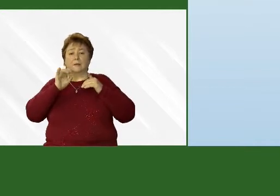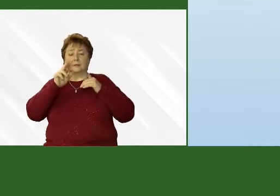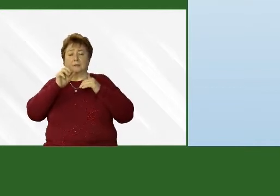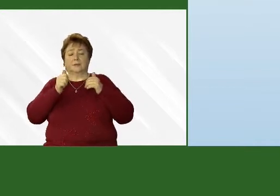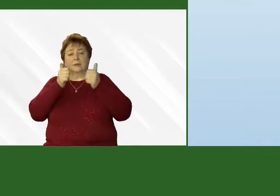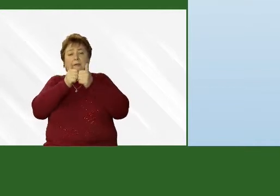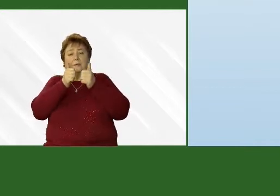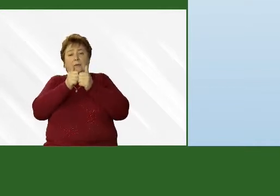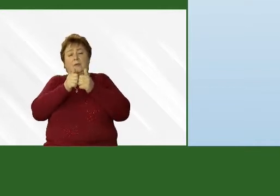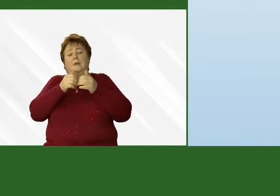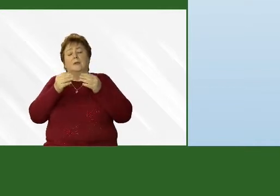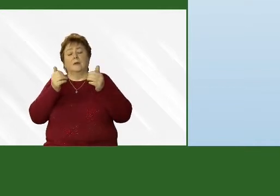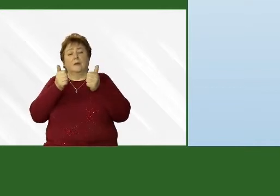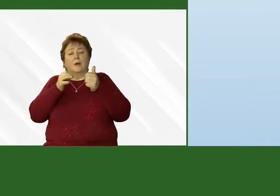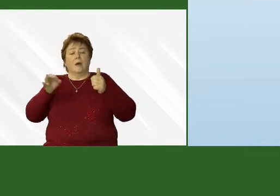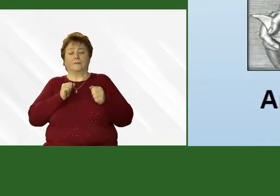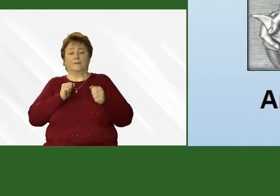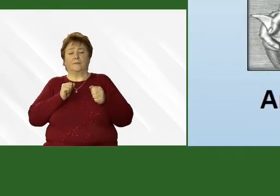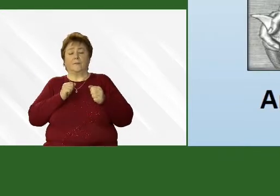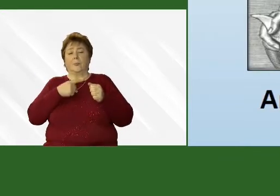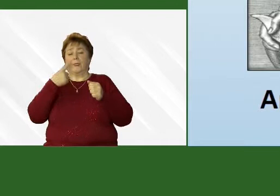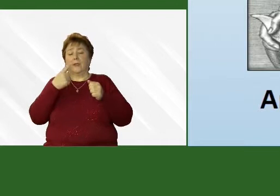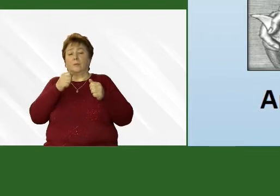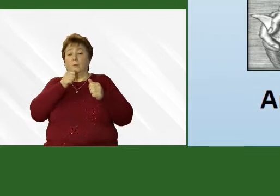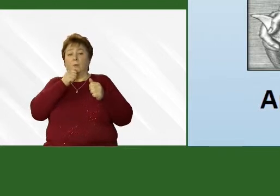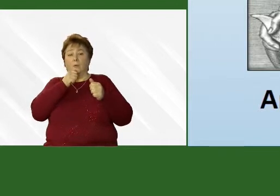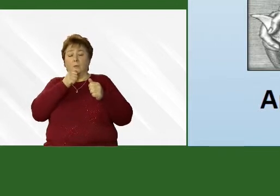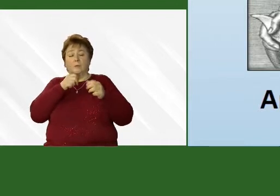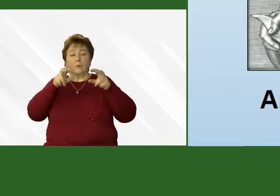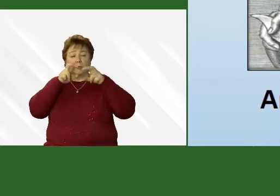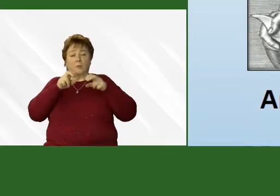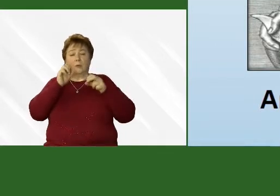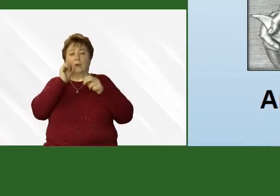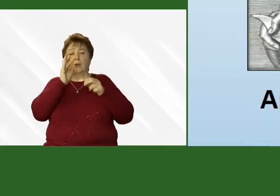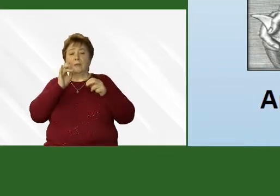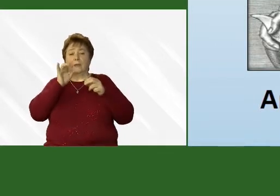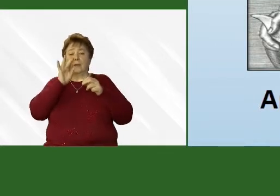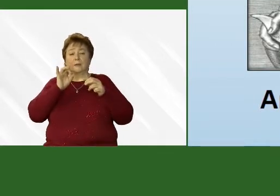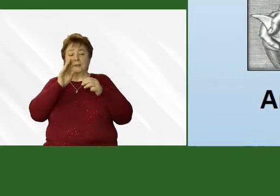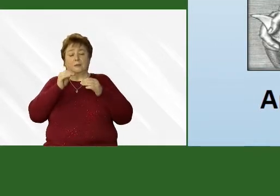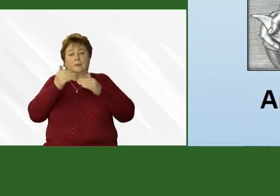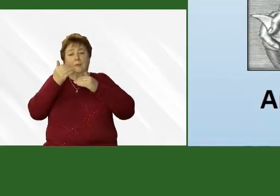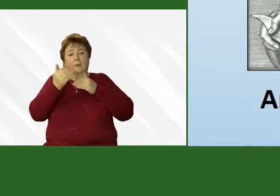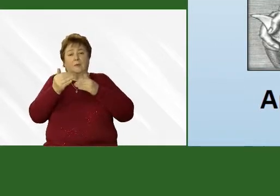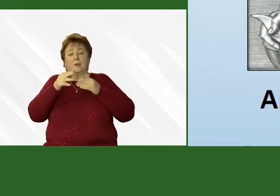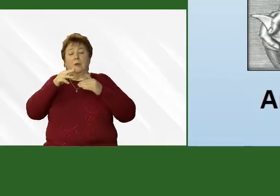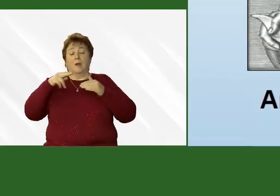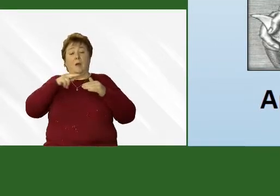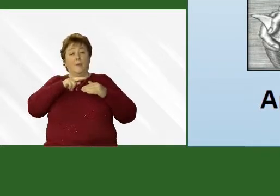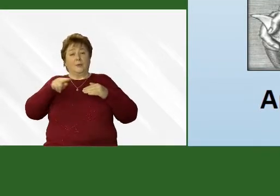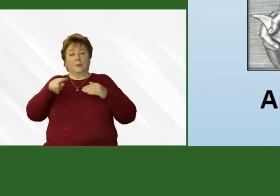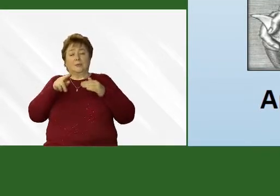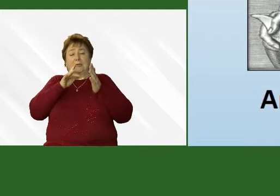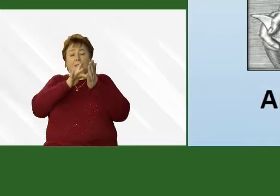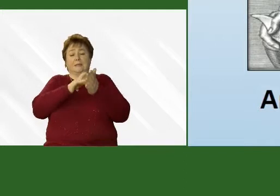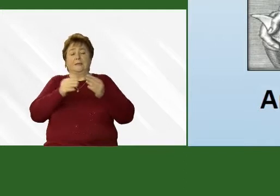и прилегающих островов. Первые попытки в поисках Антарктиды принадлежат португальской